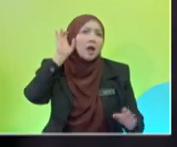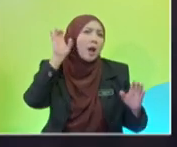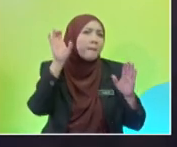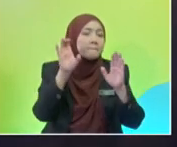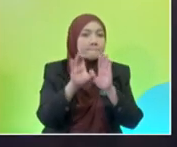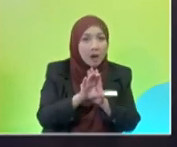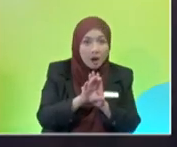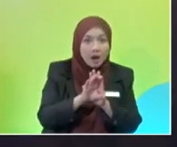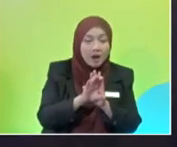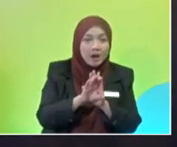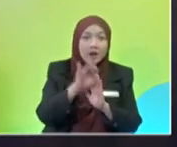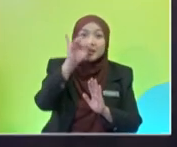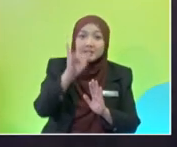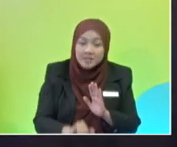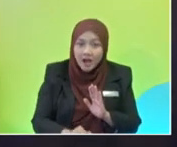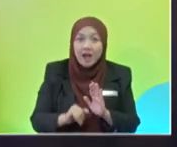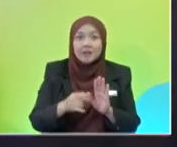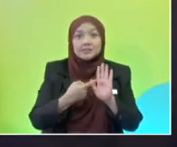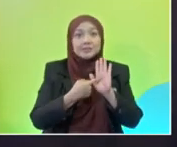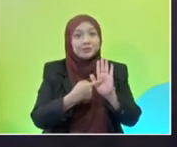kasih satu kesatu